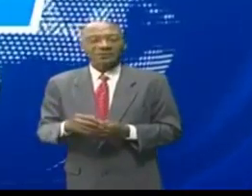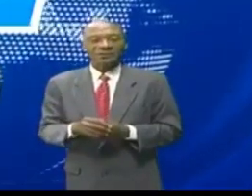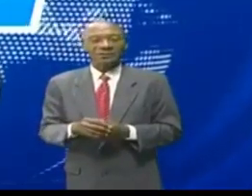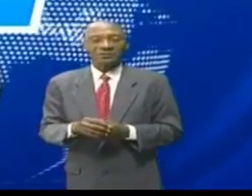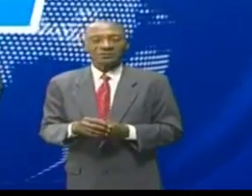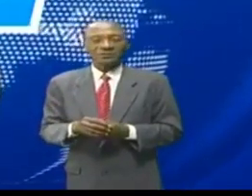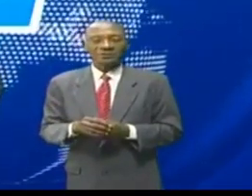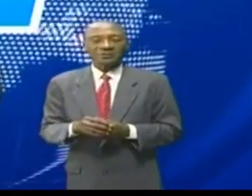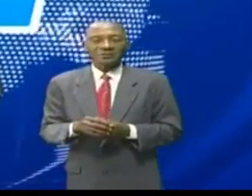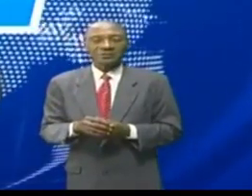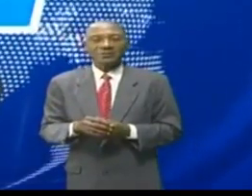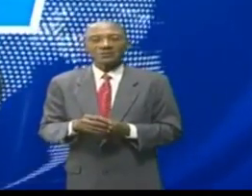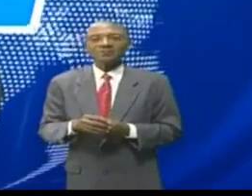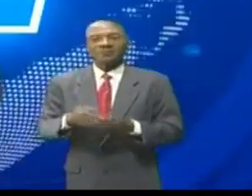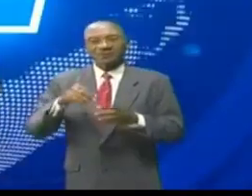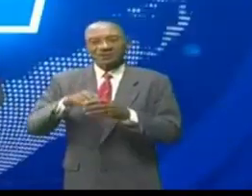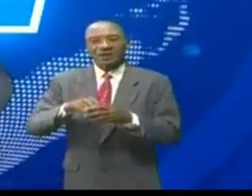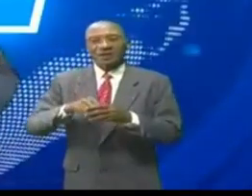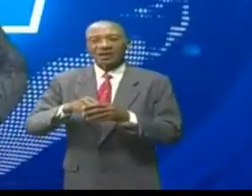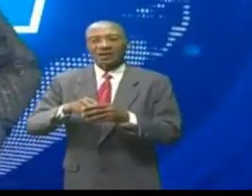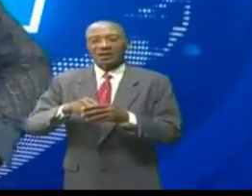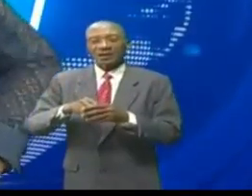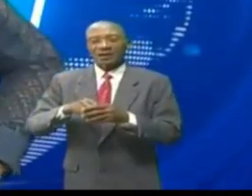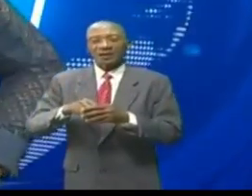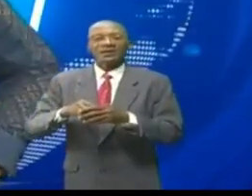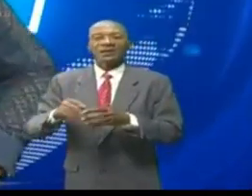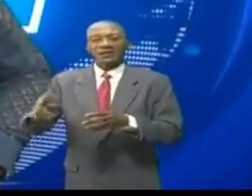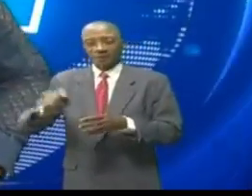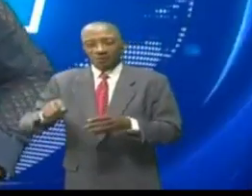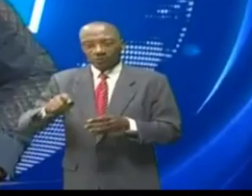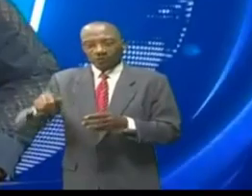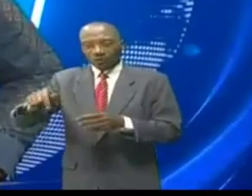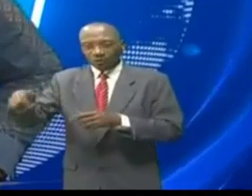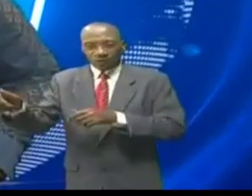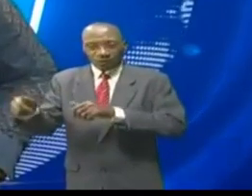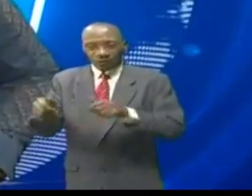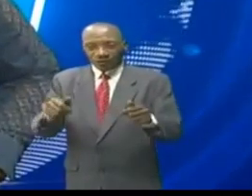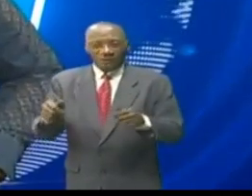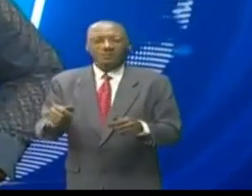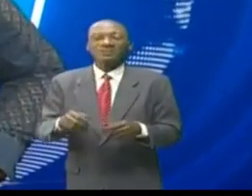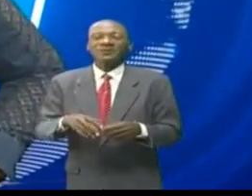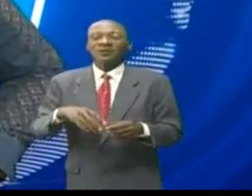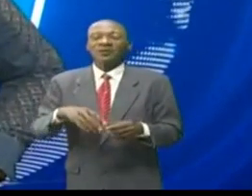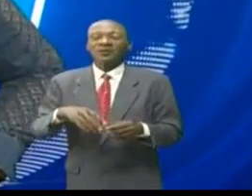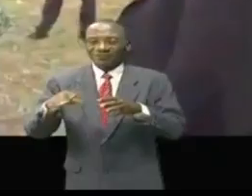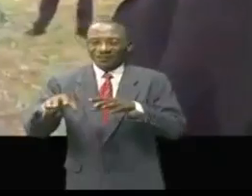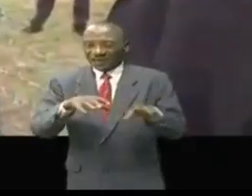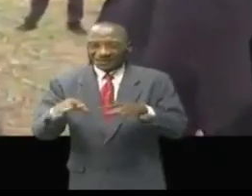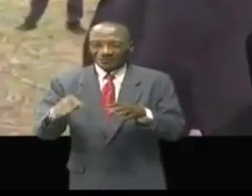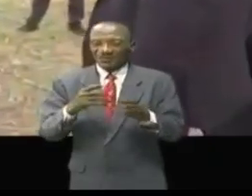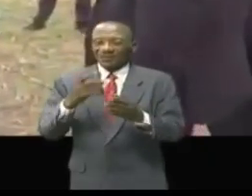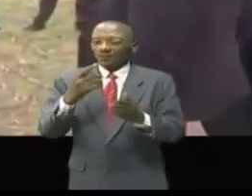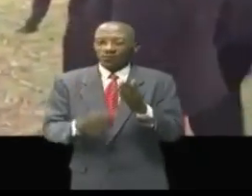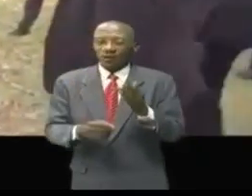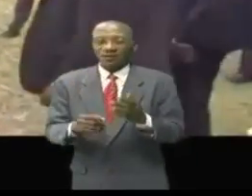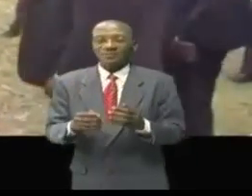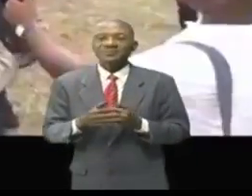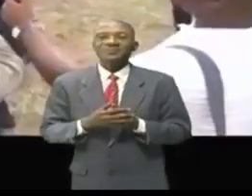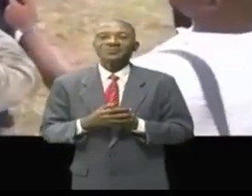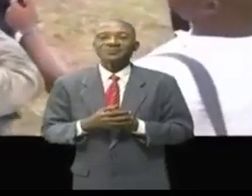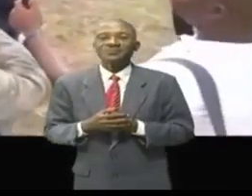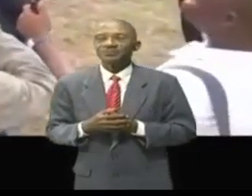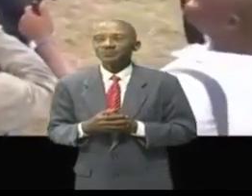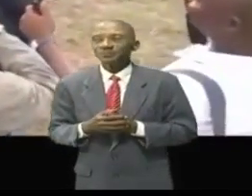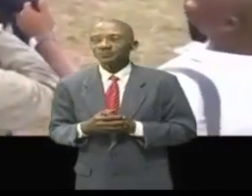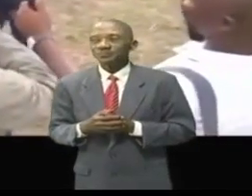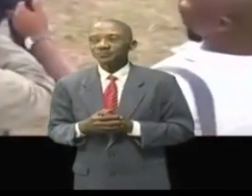de Lupatapata et de Miabi seront dotés des centres de formation modernes, nous dit Yvette Makuntima. Il s'agit de la construction des